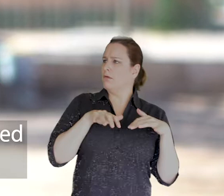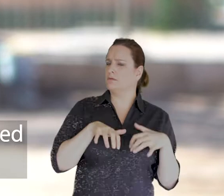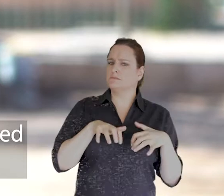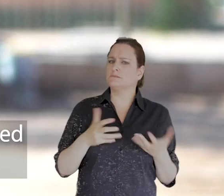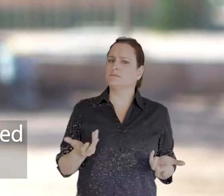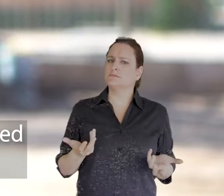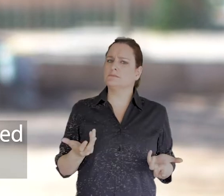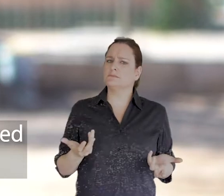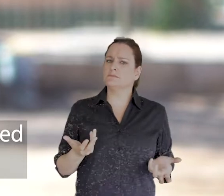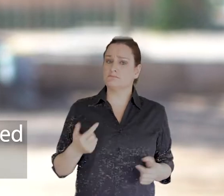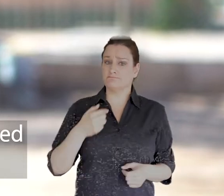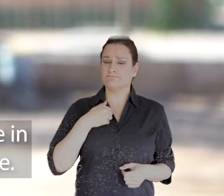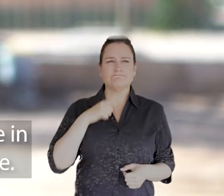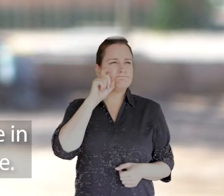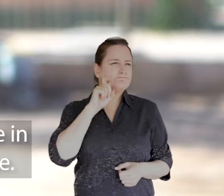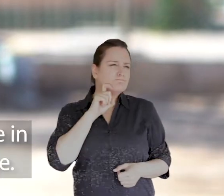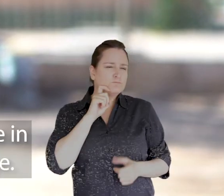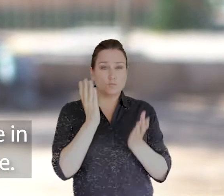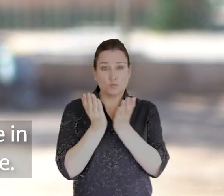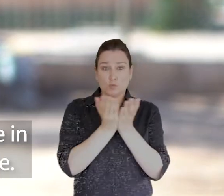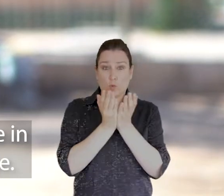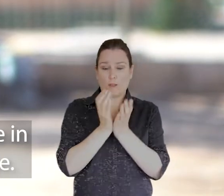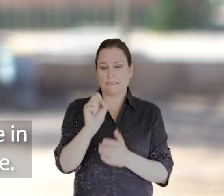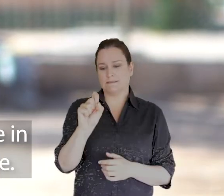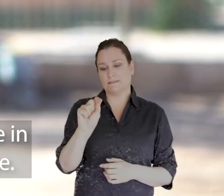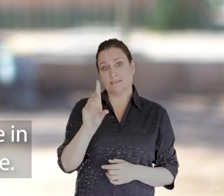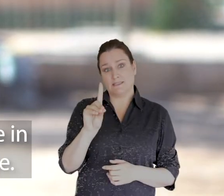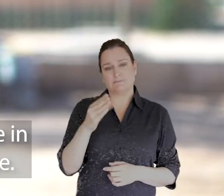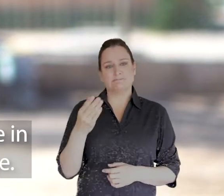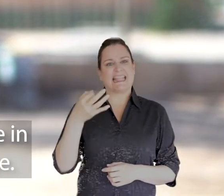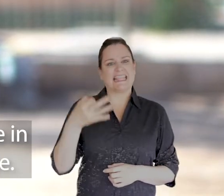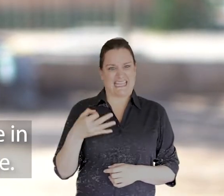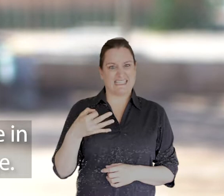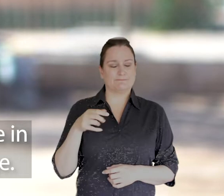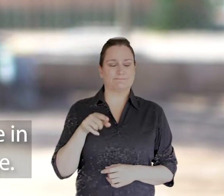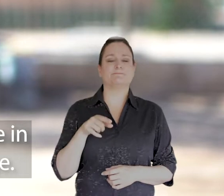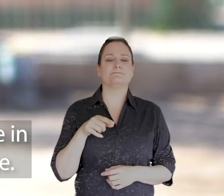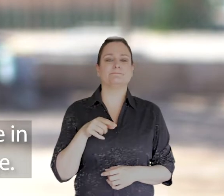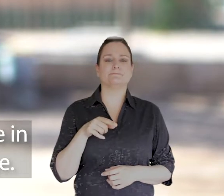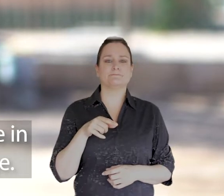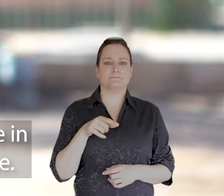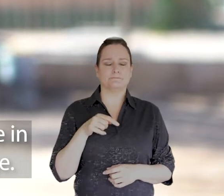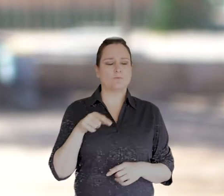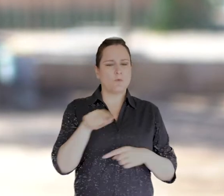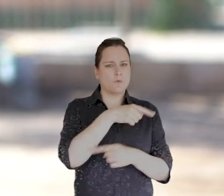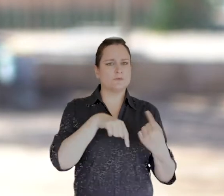Playdam soccer speel. En ek was een van die mannetjes geweest. Ek en onder ons was hy dit in standaard 3, soos in oudtaal